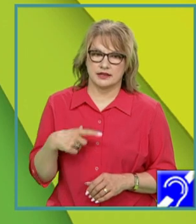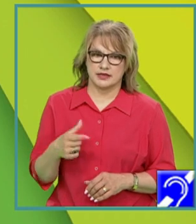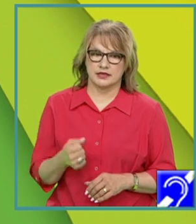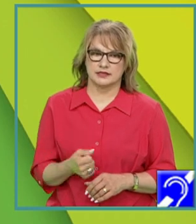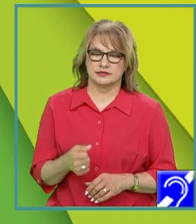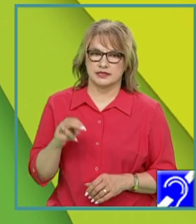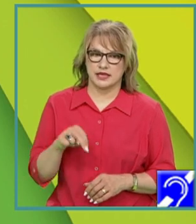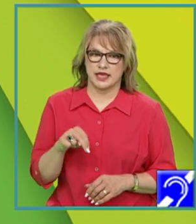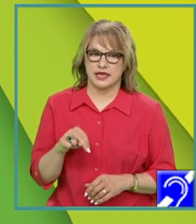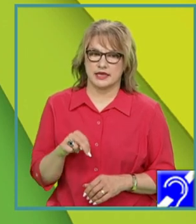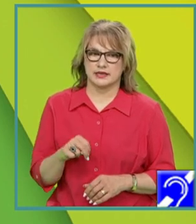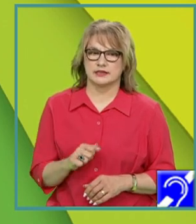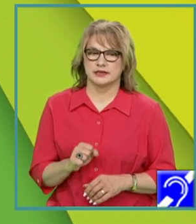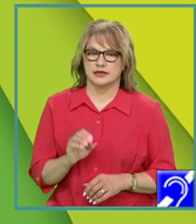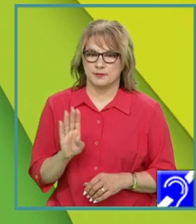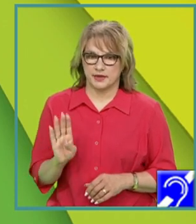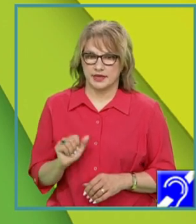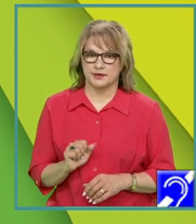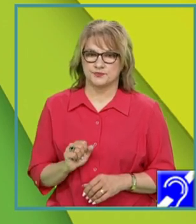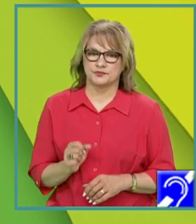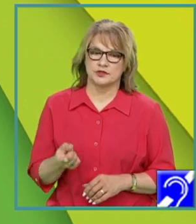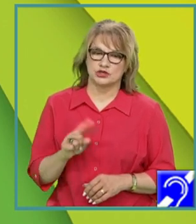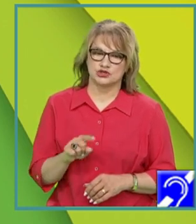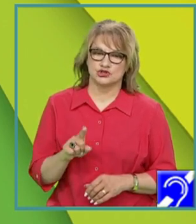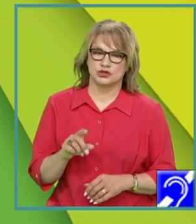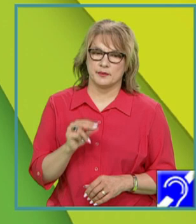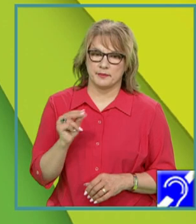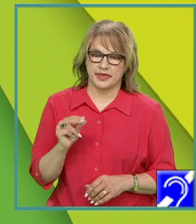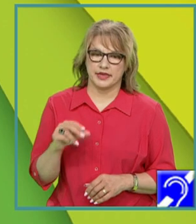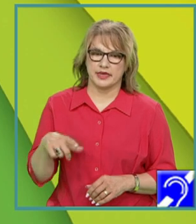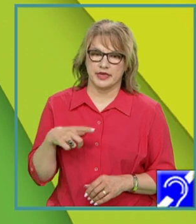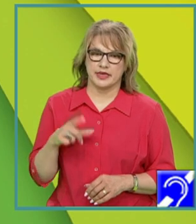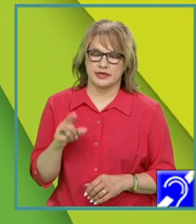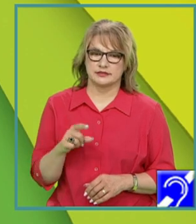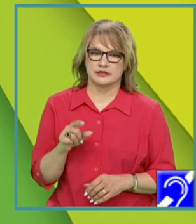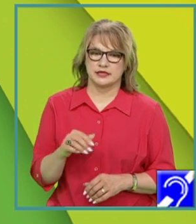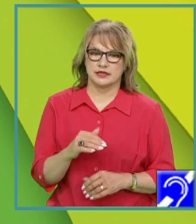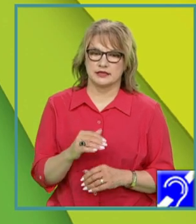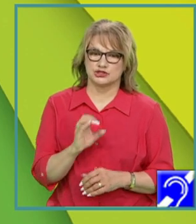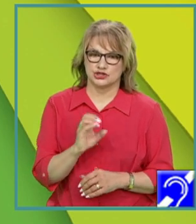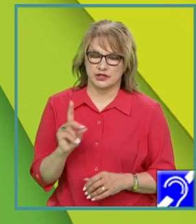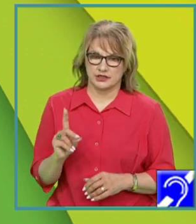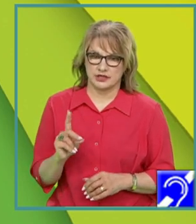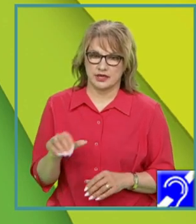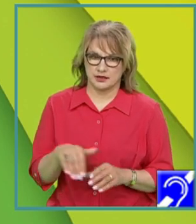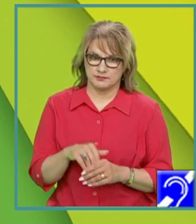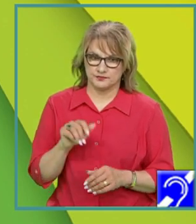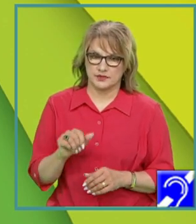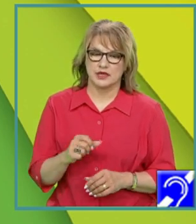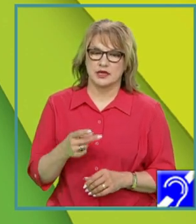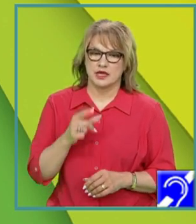n b iar p aparține lui c b